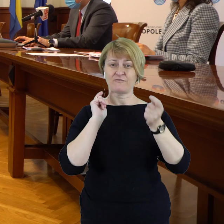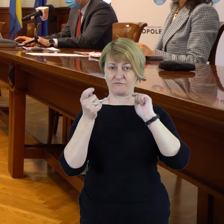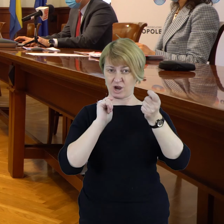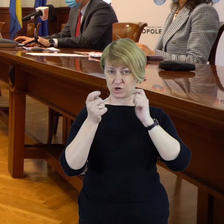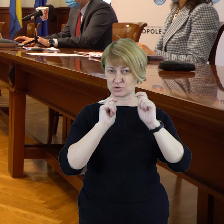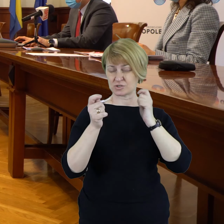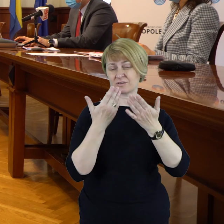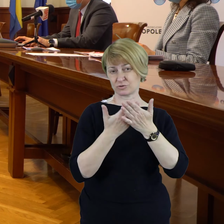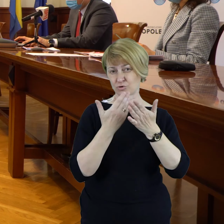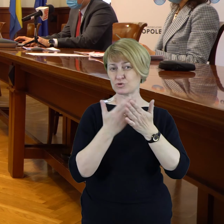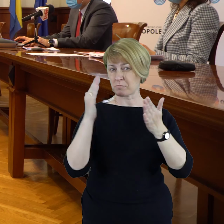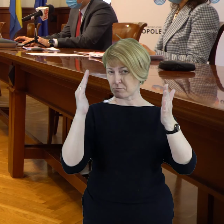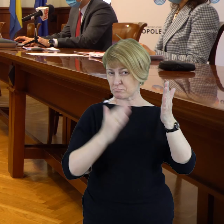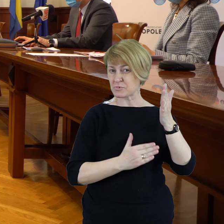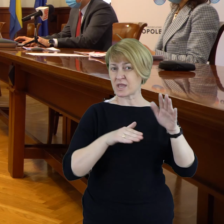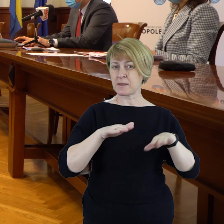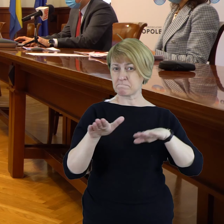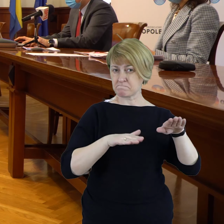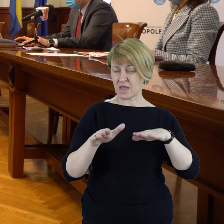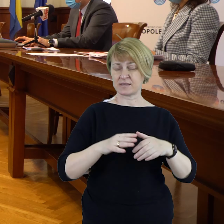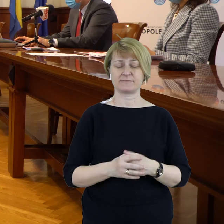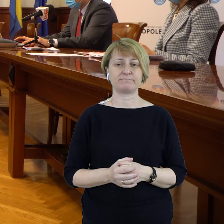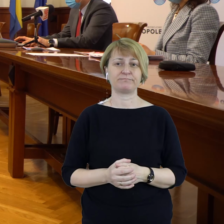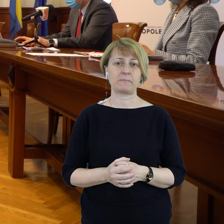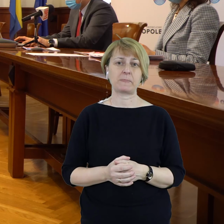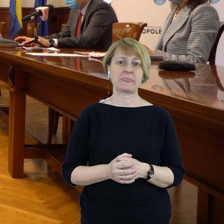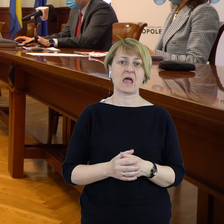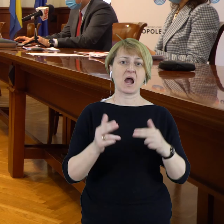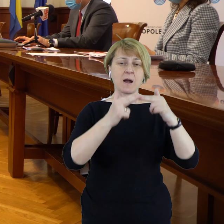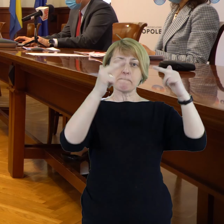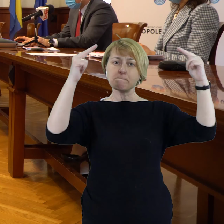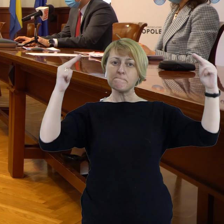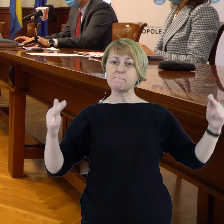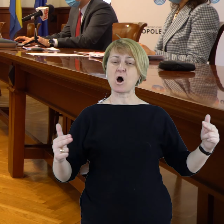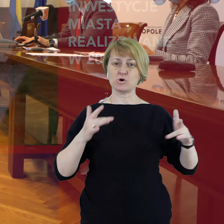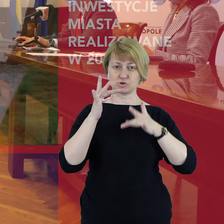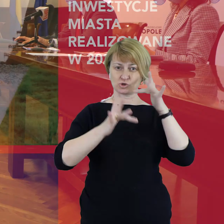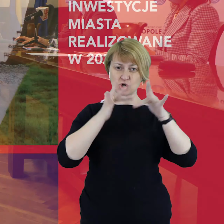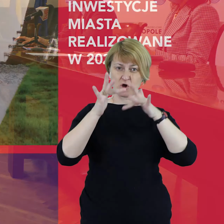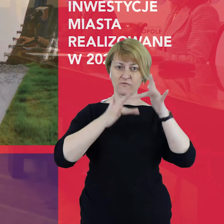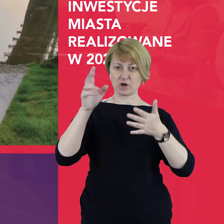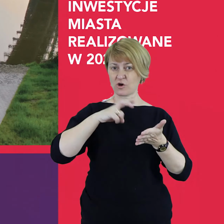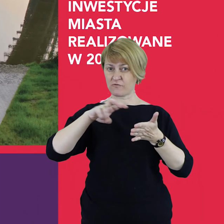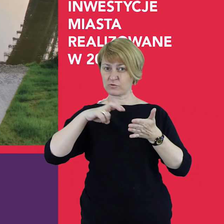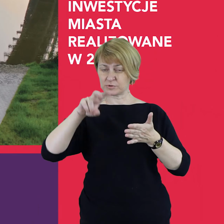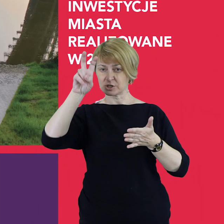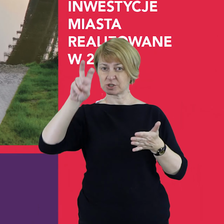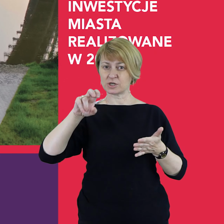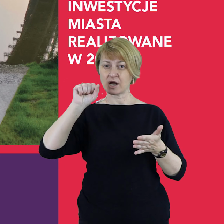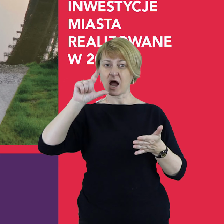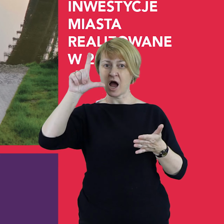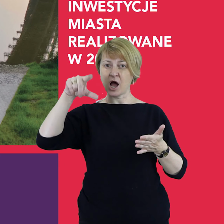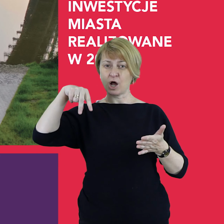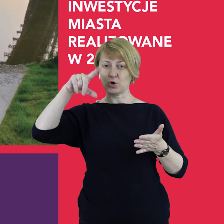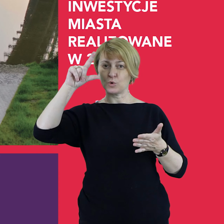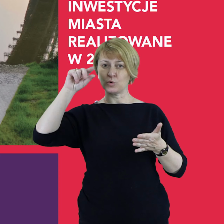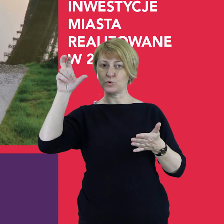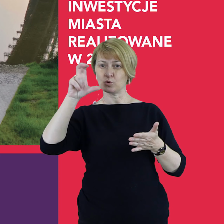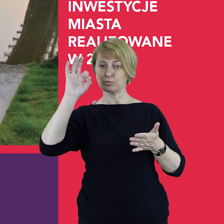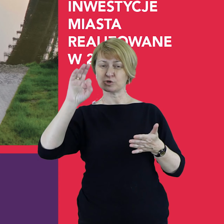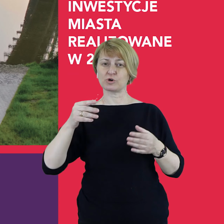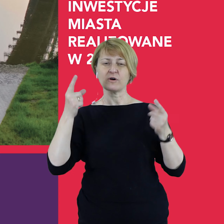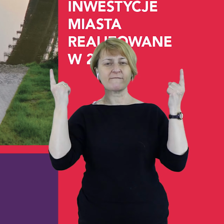miejsc. Mam nadzieję, że to jednak się wszystko skończy. Budowa mostu Halubczoka. Fantastyczne